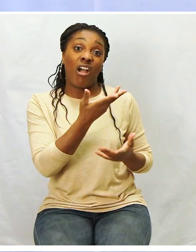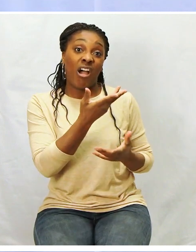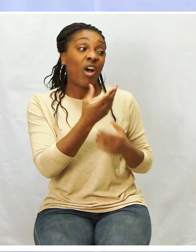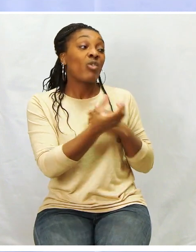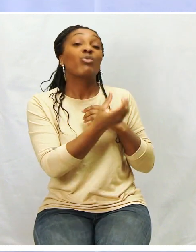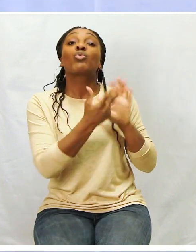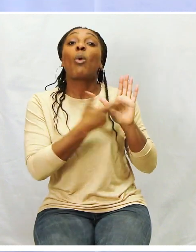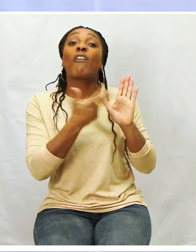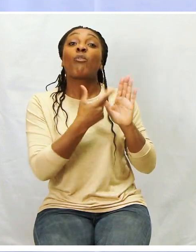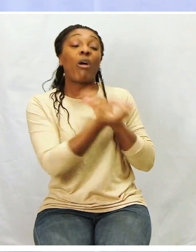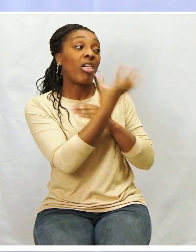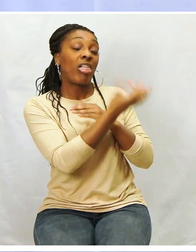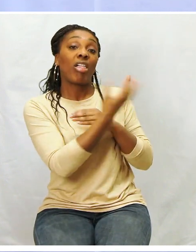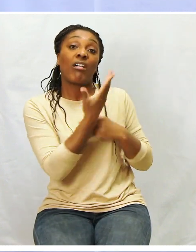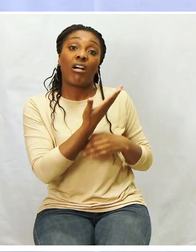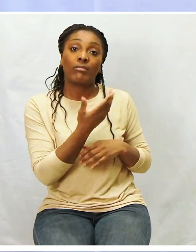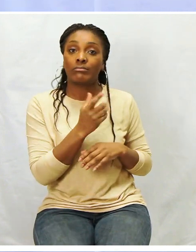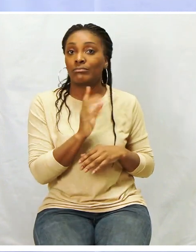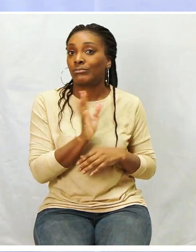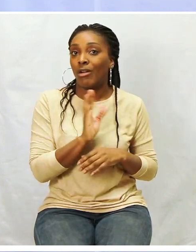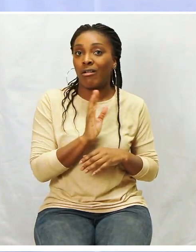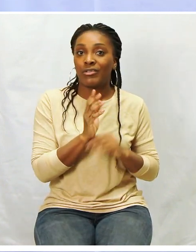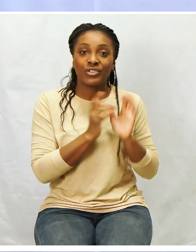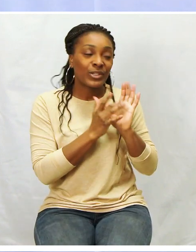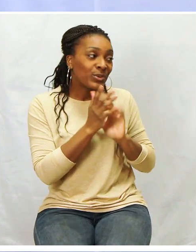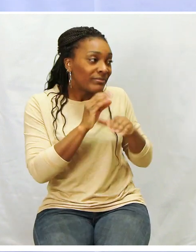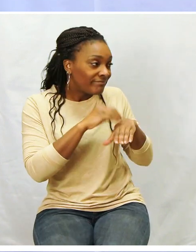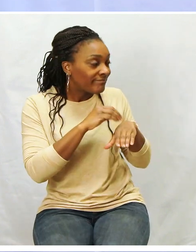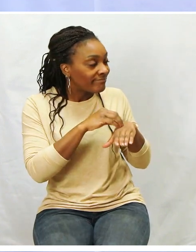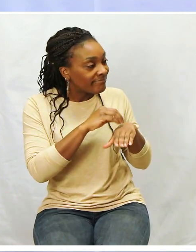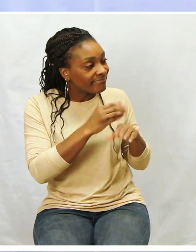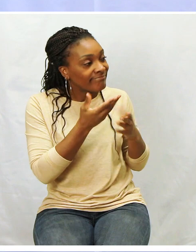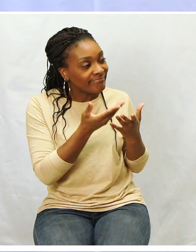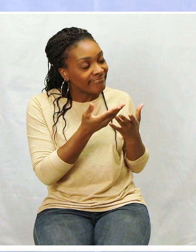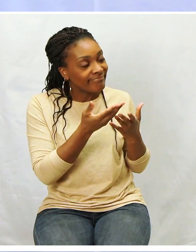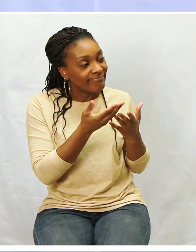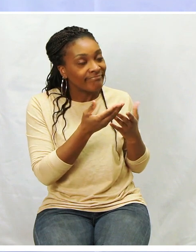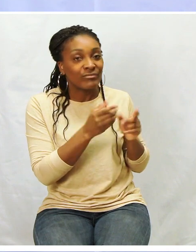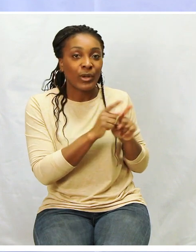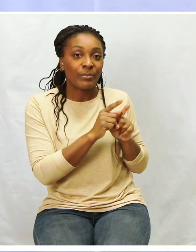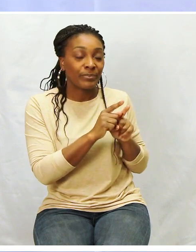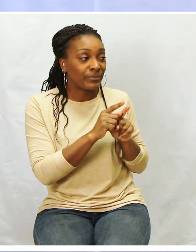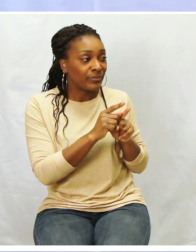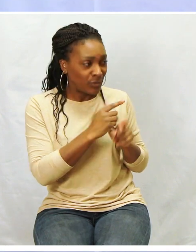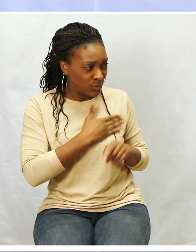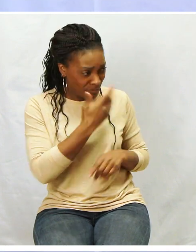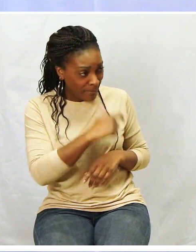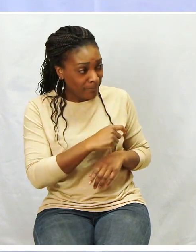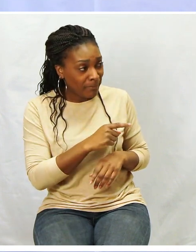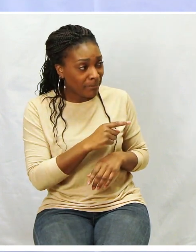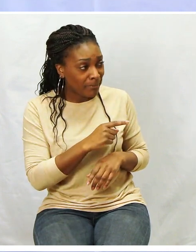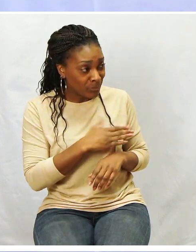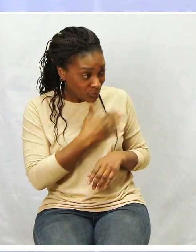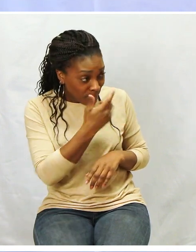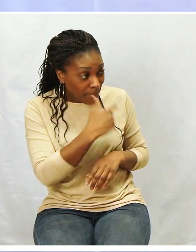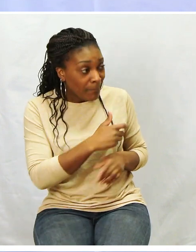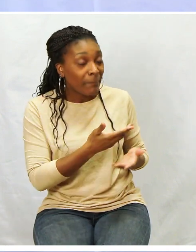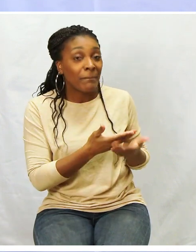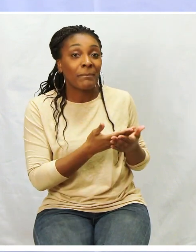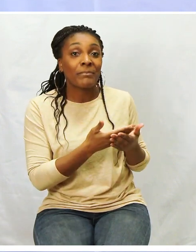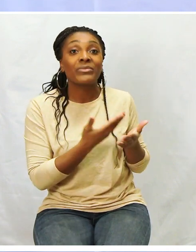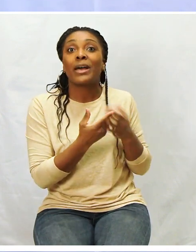simplement de réorienter son regard pour qu'il puisse repartir de l'avant en lui disant simplement « Est-ce que tu m'aimes ?» Donc la